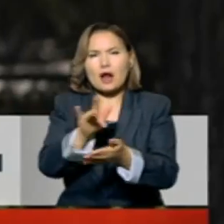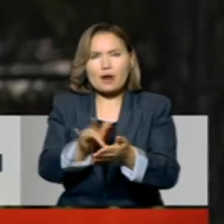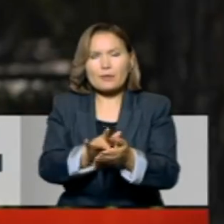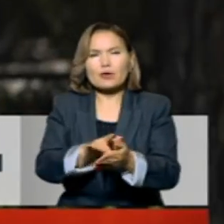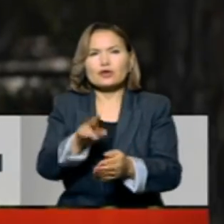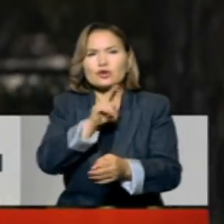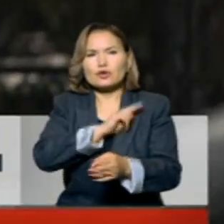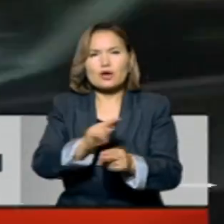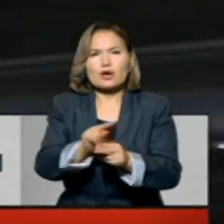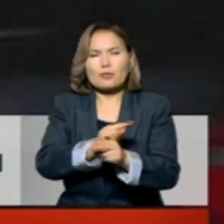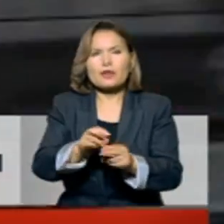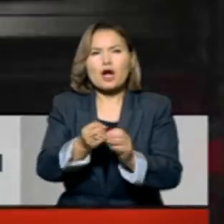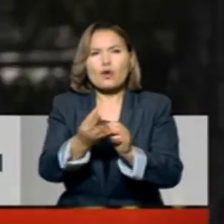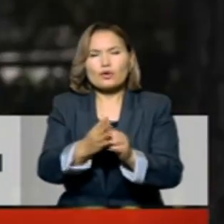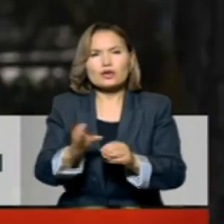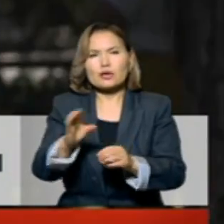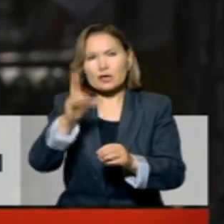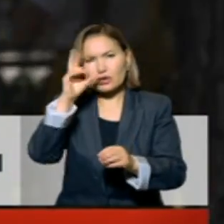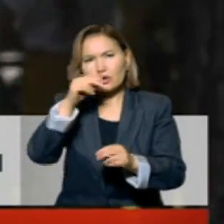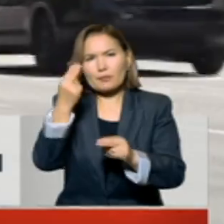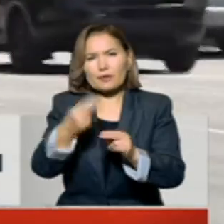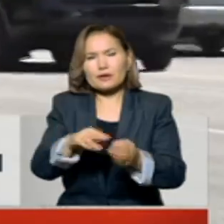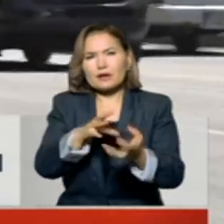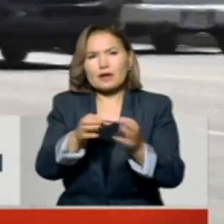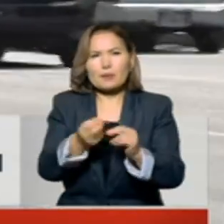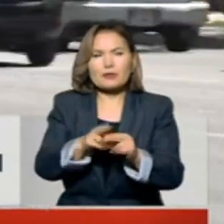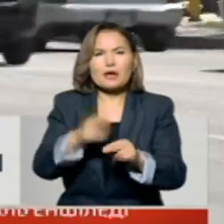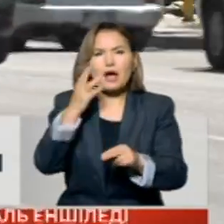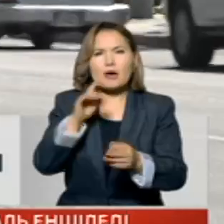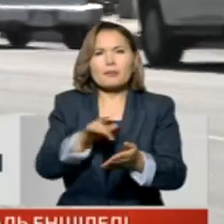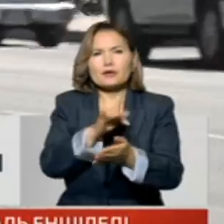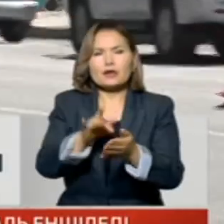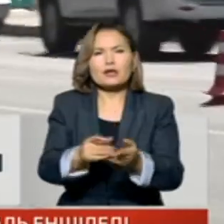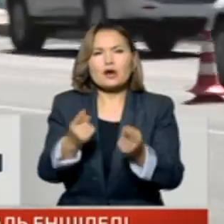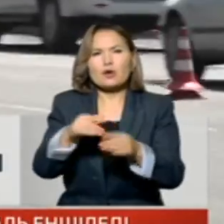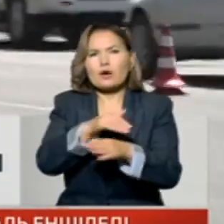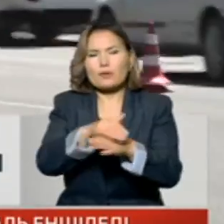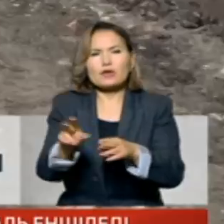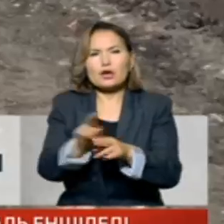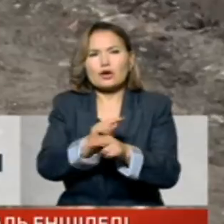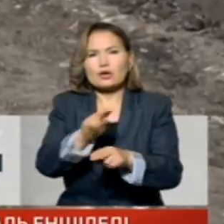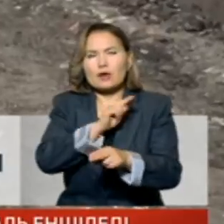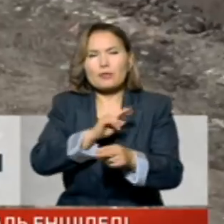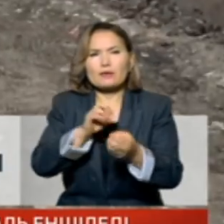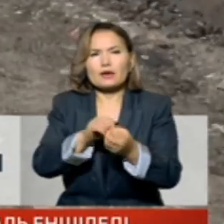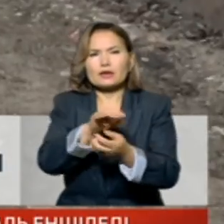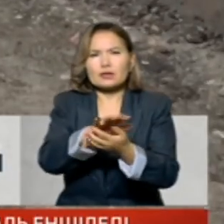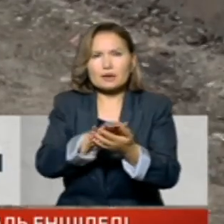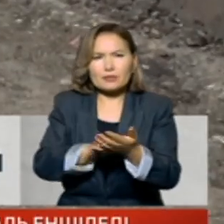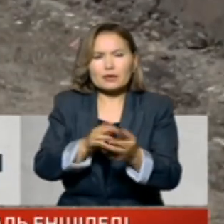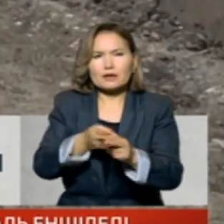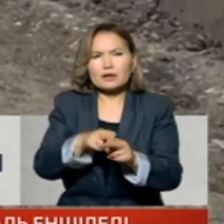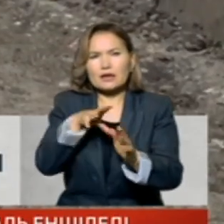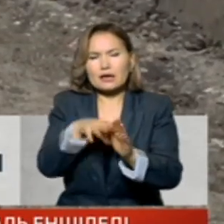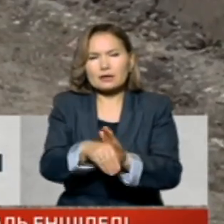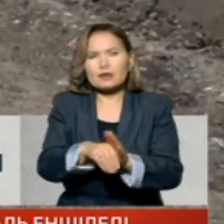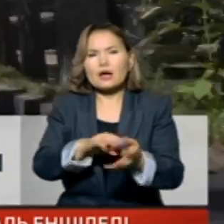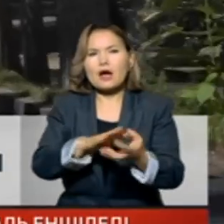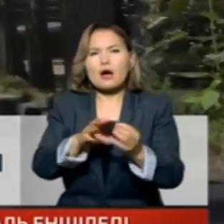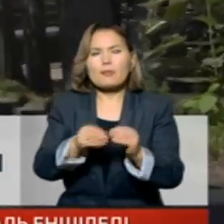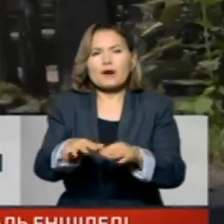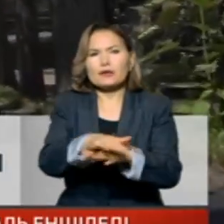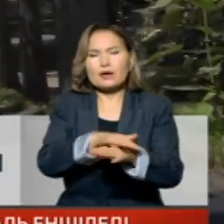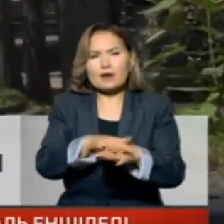жұмыстары 14 қыркүйекте аяқталатынын хабарлады. Айта кетейік, Алматының ірі көшелерінде жөндеу жұмыстары әлі жалғасып жатыр. Соның салдарынан